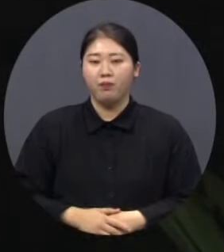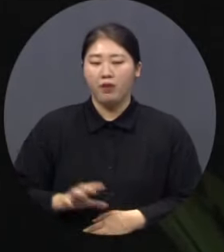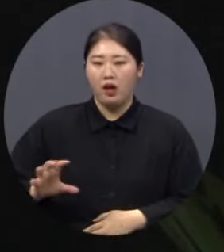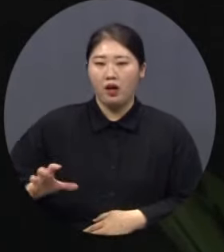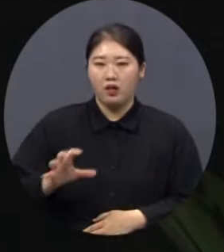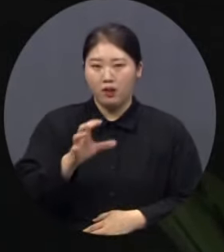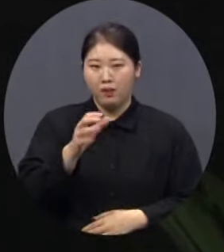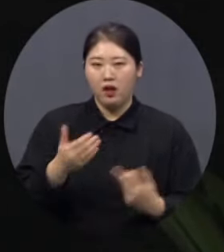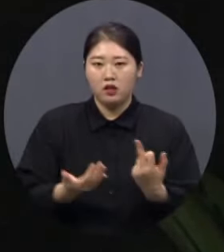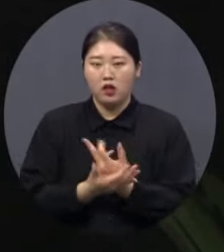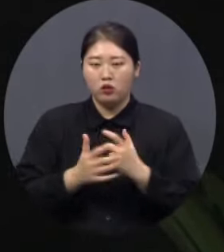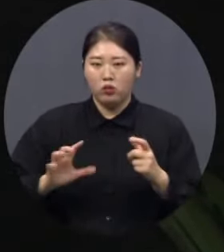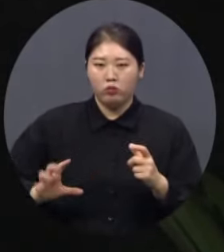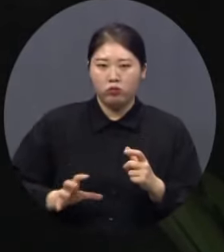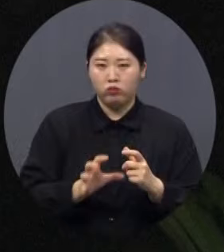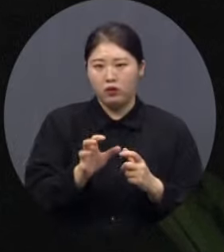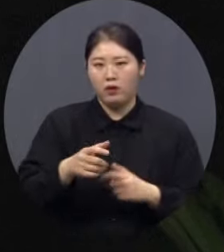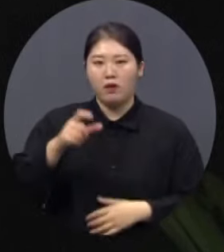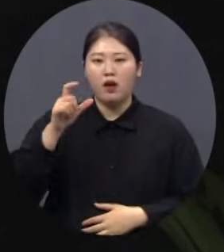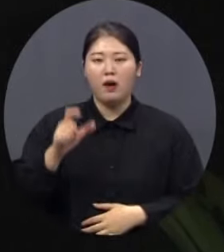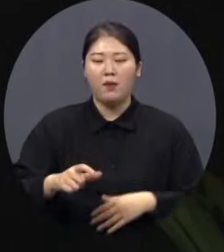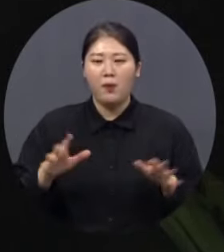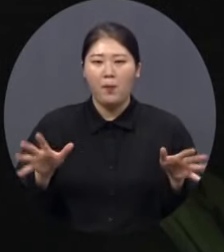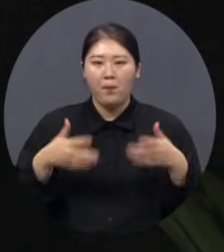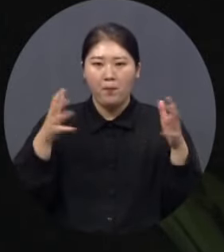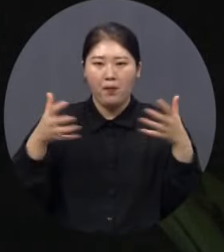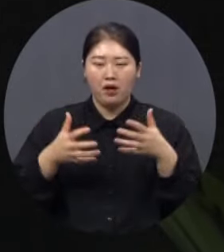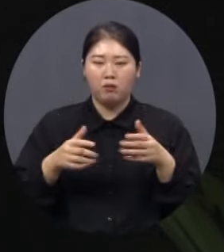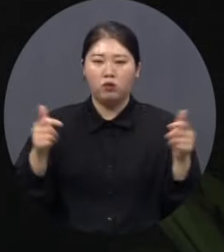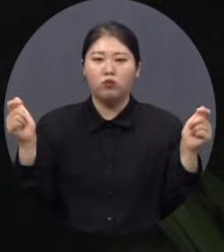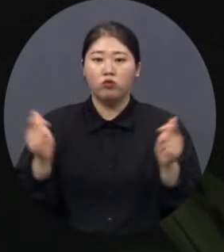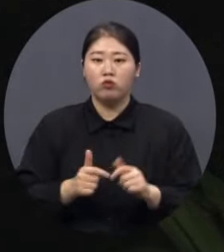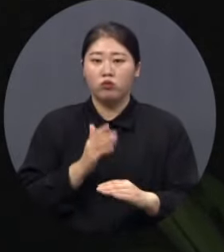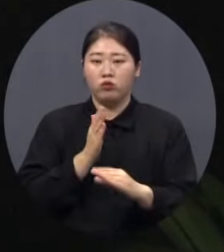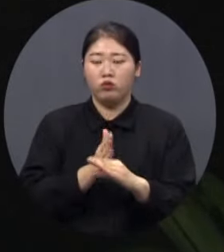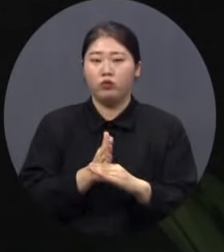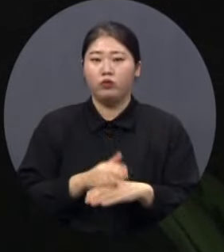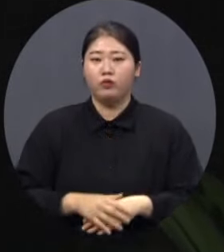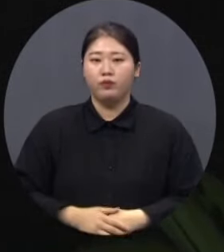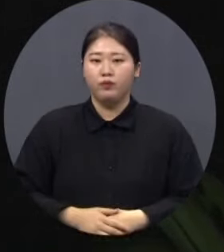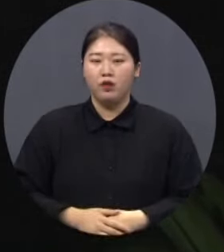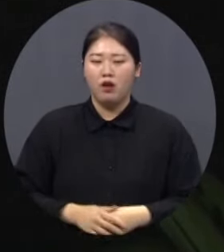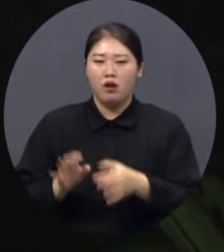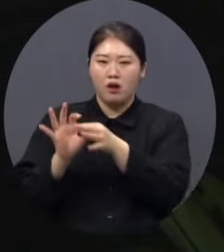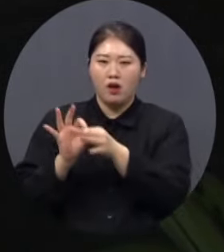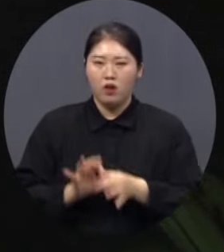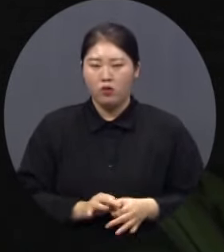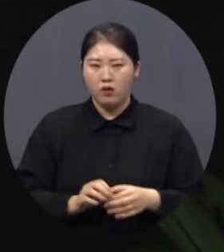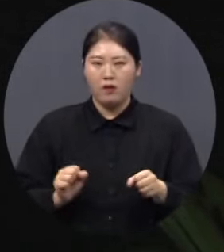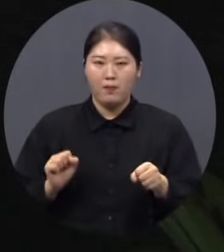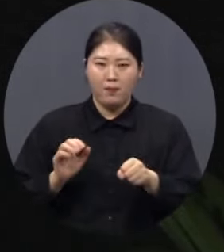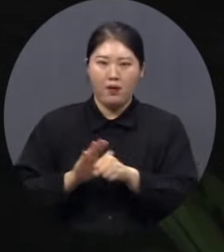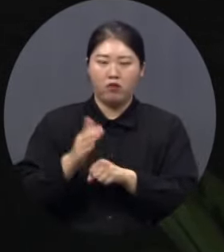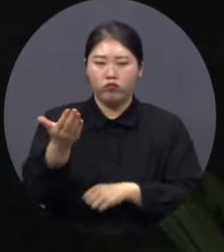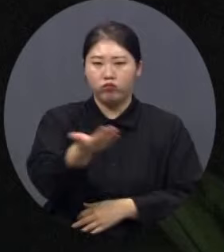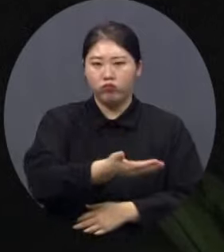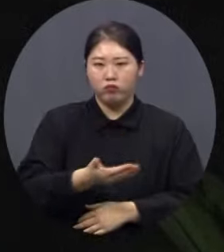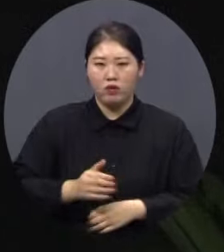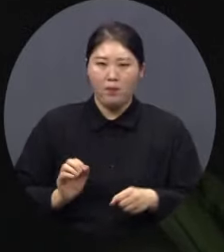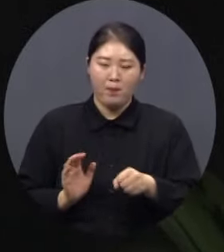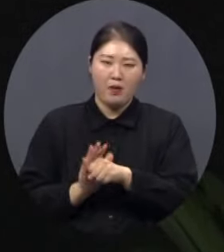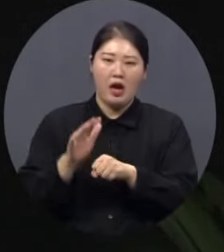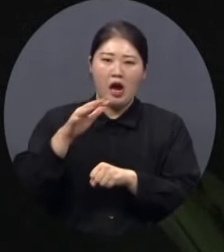태풍이 제주를 지나가면서 거셌던 바람은 조금씩 잦아들고 있습니다. 연신 해안가로 밀려들던 파도의